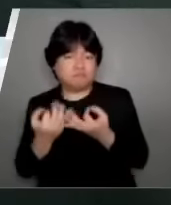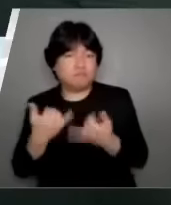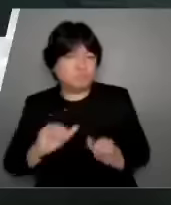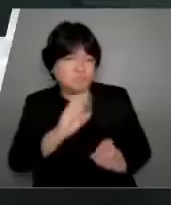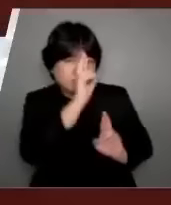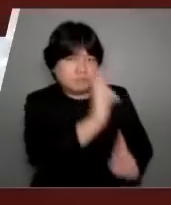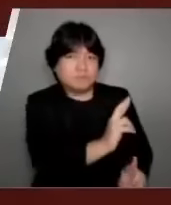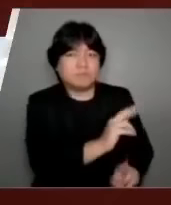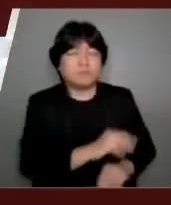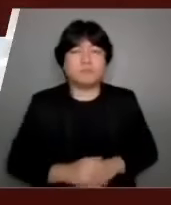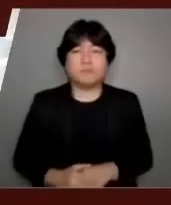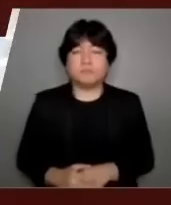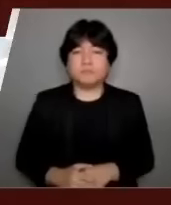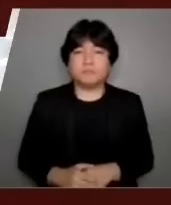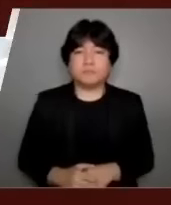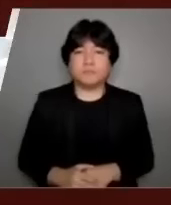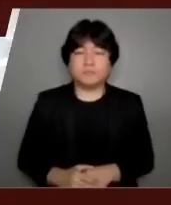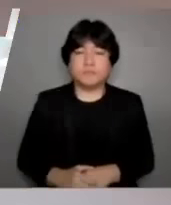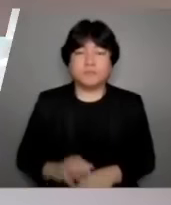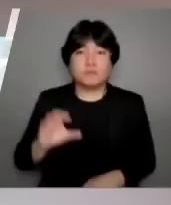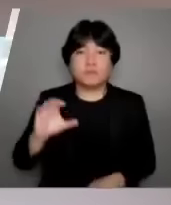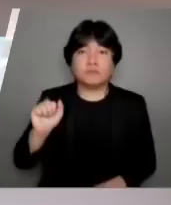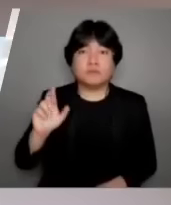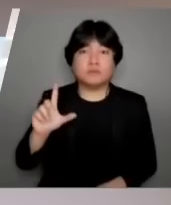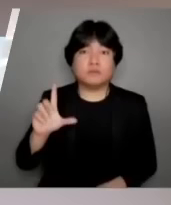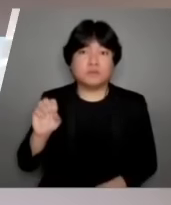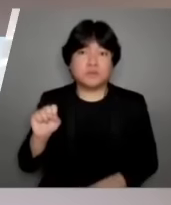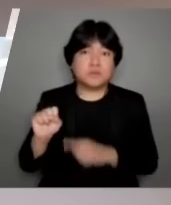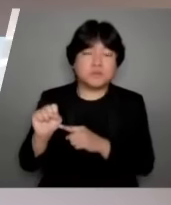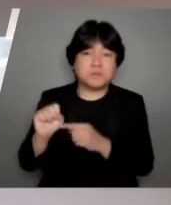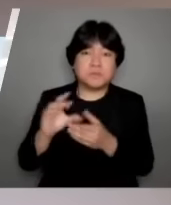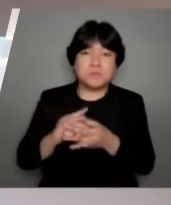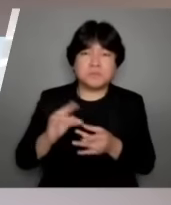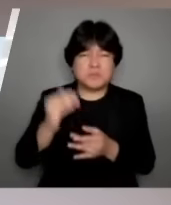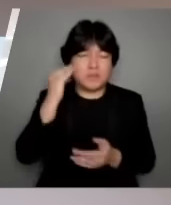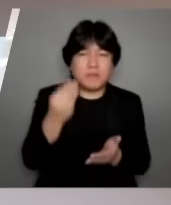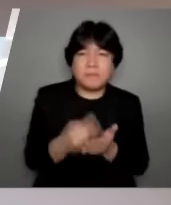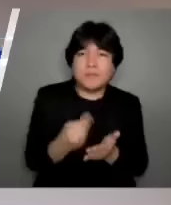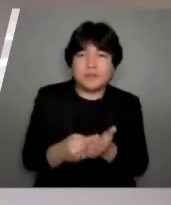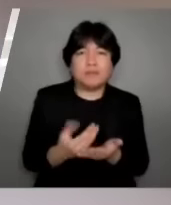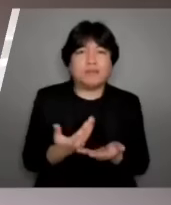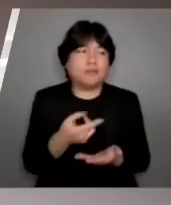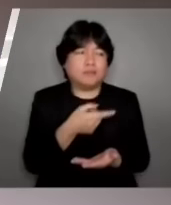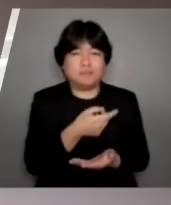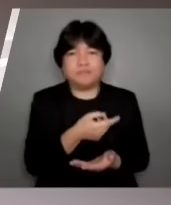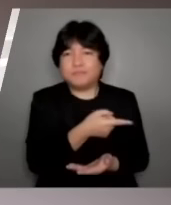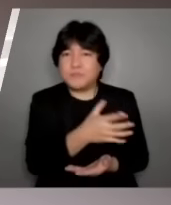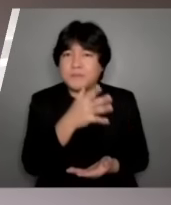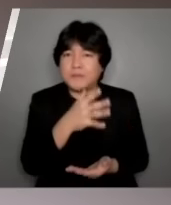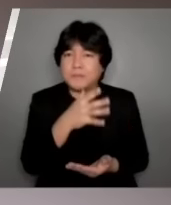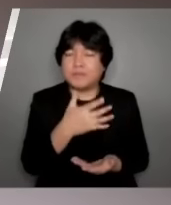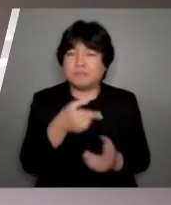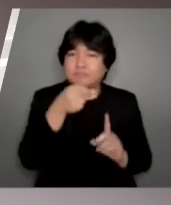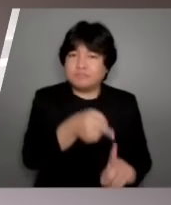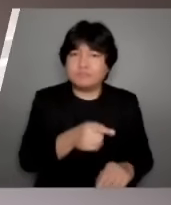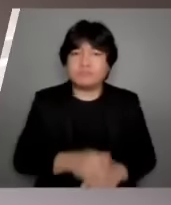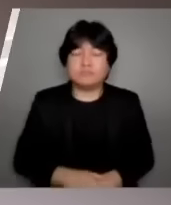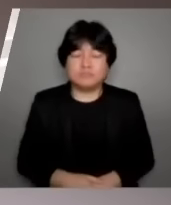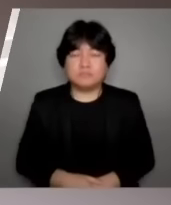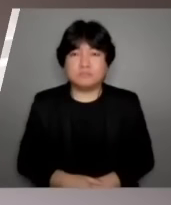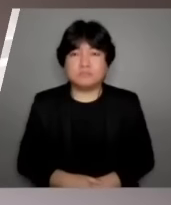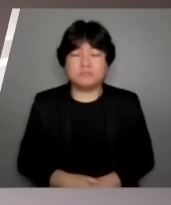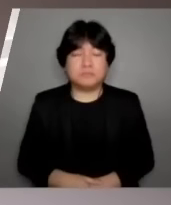dito, sinagot din ni Carlos ang mga issue kaugnay sa pera na isa sa pinagmulan ng tampuhan nila ng kanyang ina. Hindi niya sa akin sinisabi na